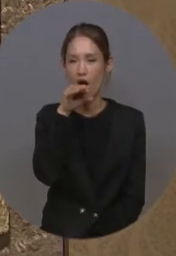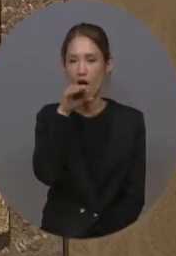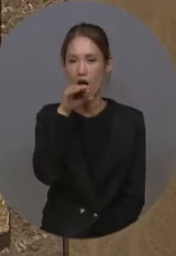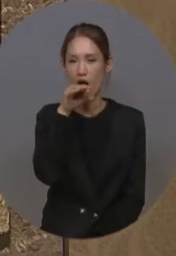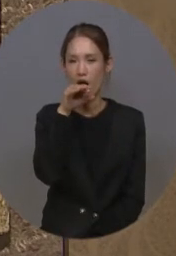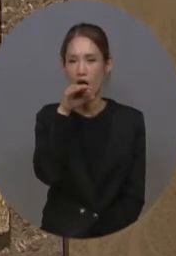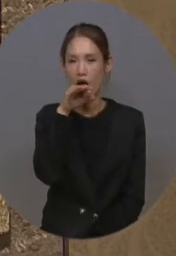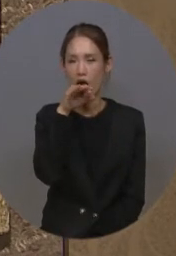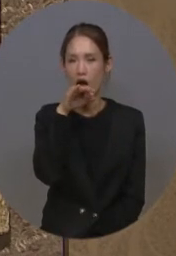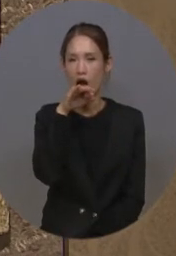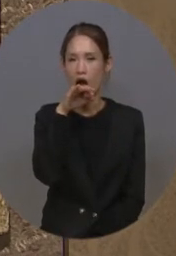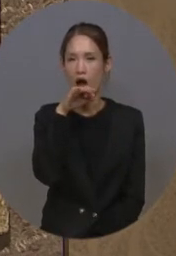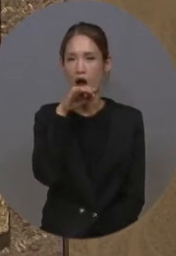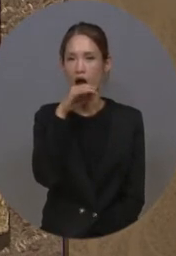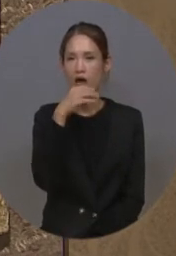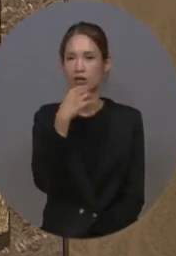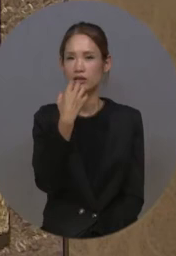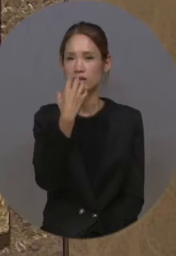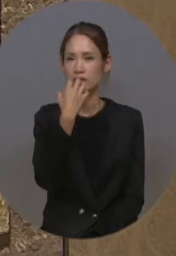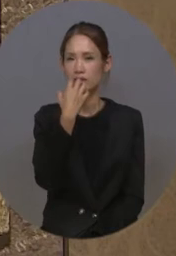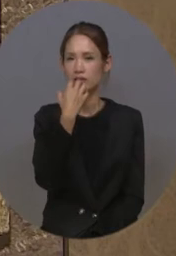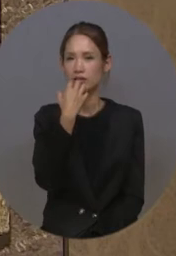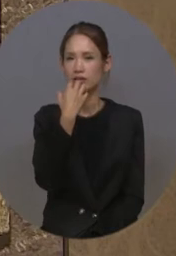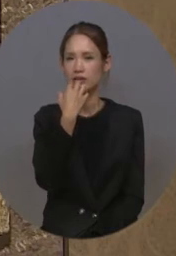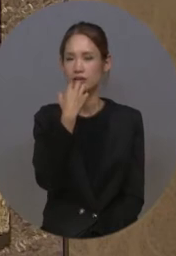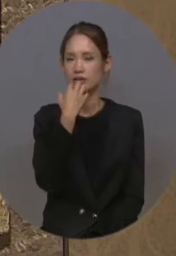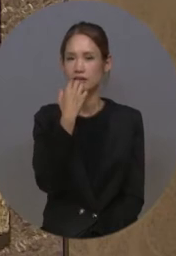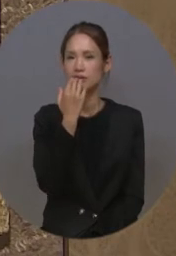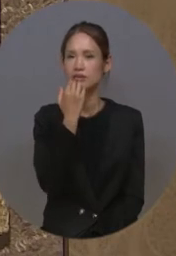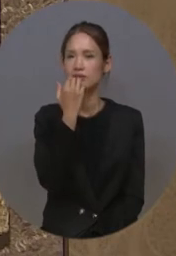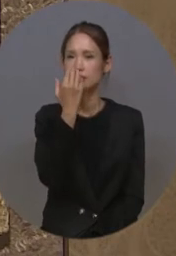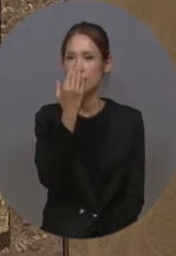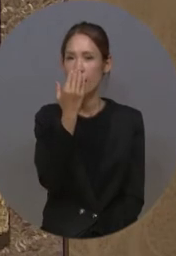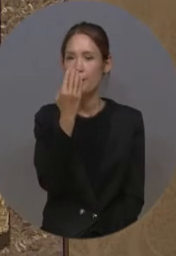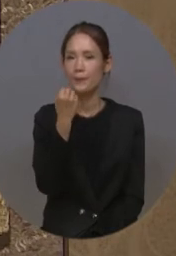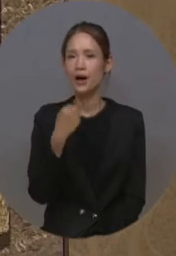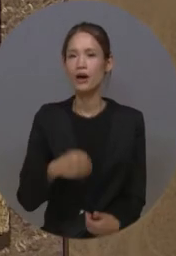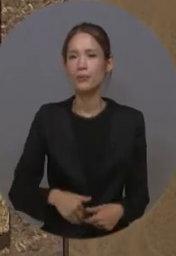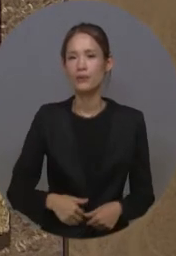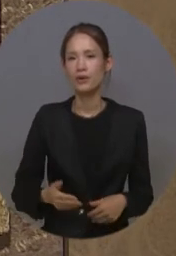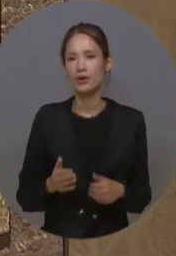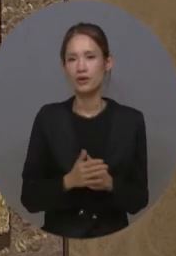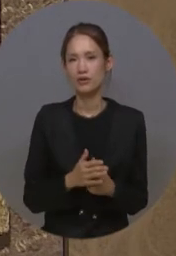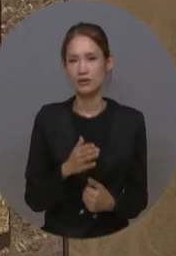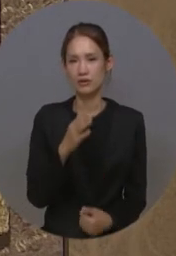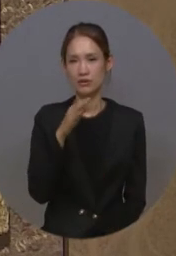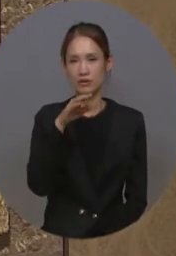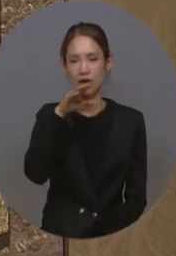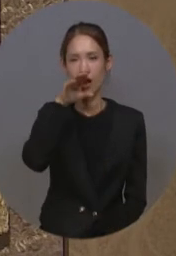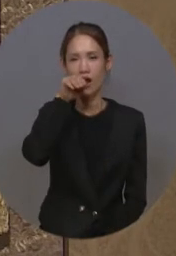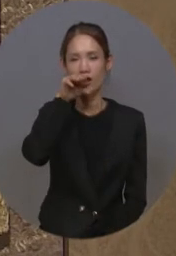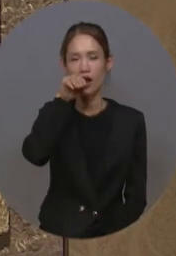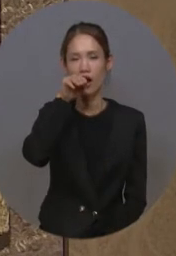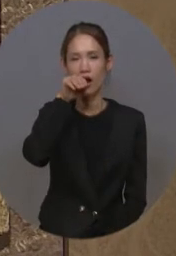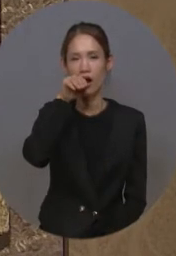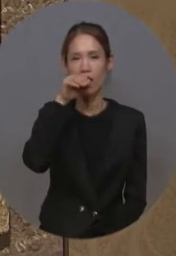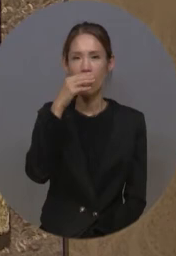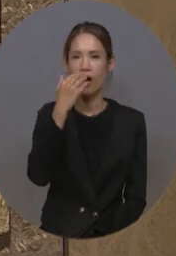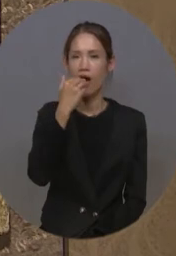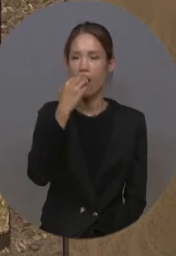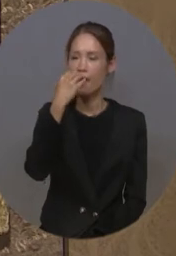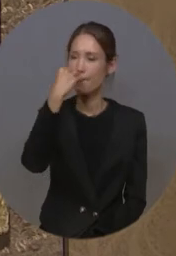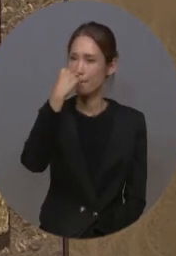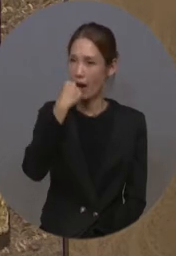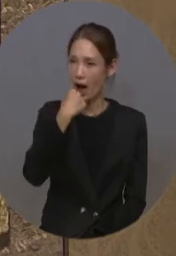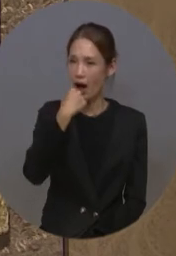이렇게 입천장에 이렇게 살짝 닿고 있어야 되는데 네. 혀가 아래로 쳐져요.